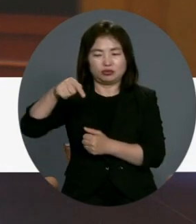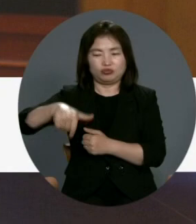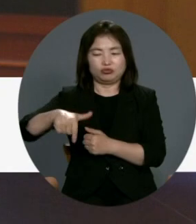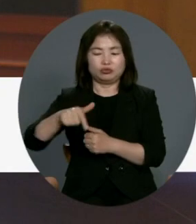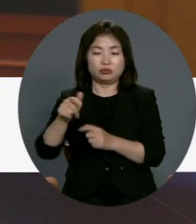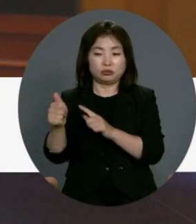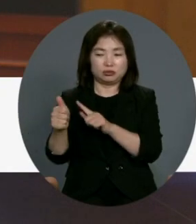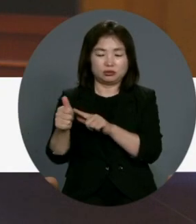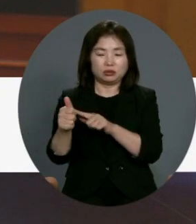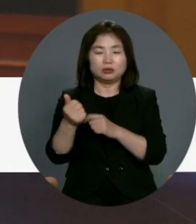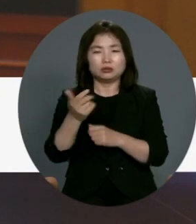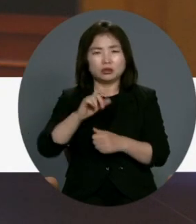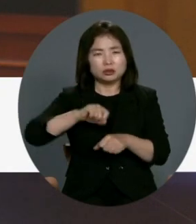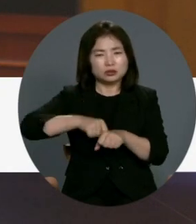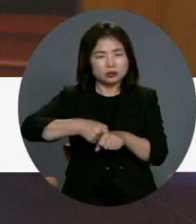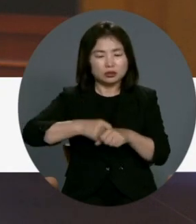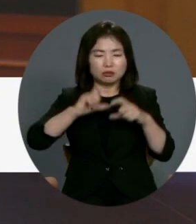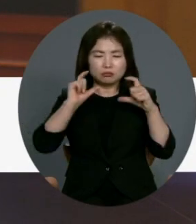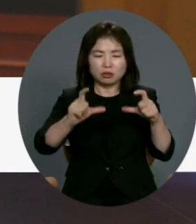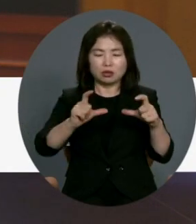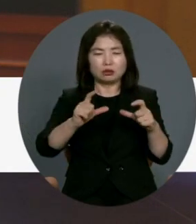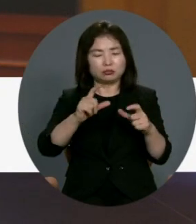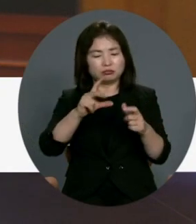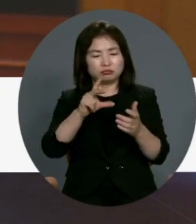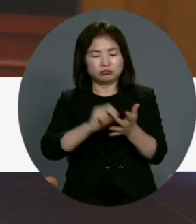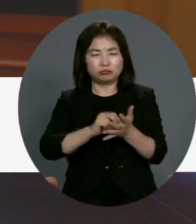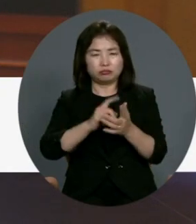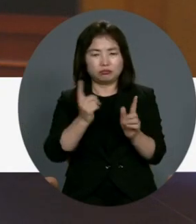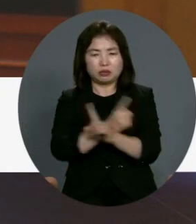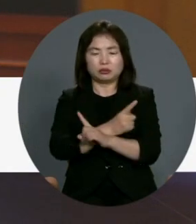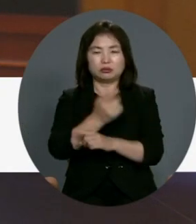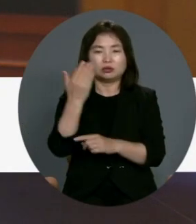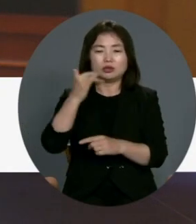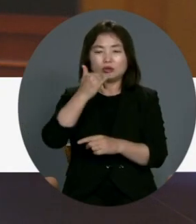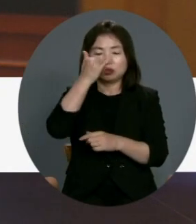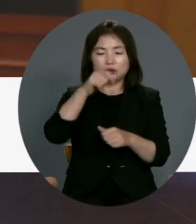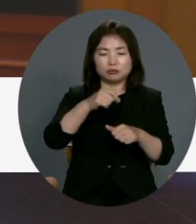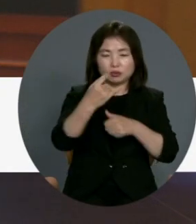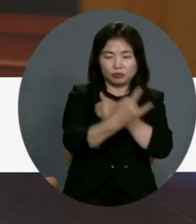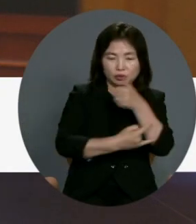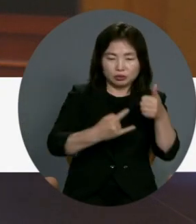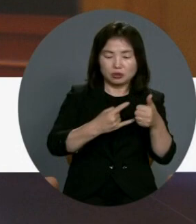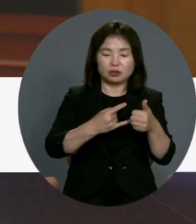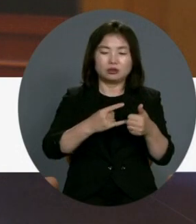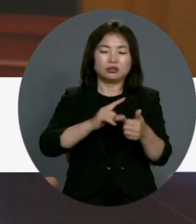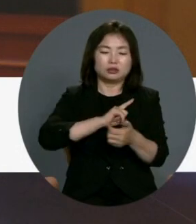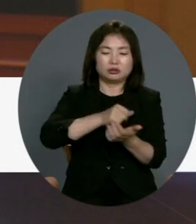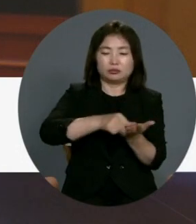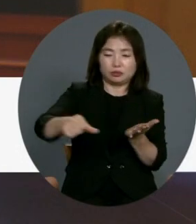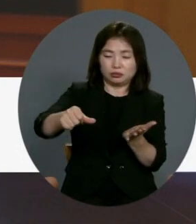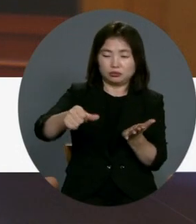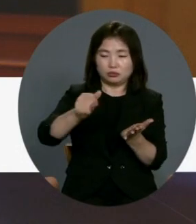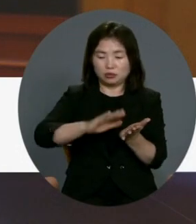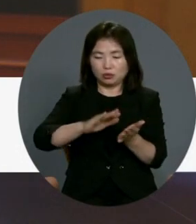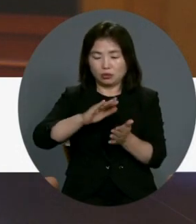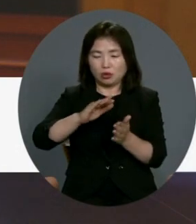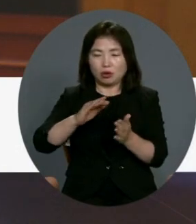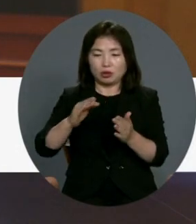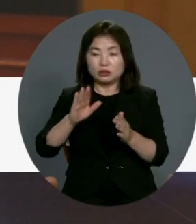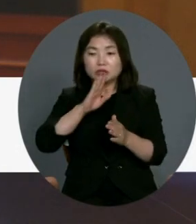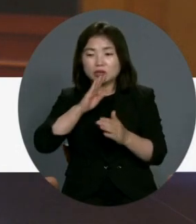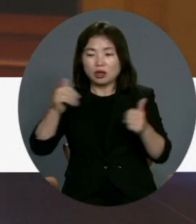그런데 배 의원의 징계 수위가 다시 말썽입니다. 지난주 윤리특별위원회가 내린 제명 징계가 정작